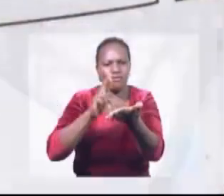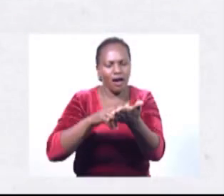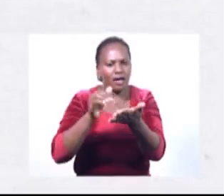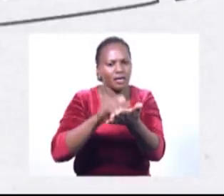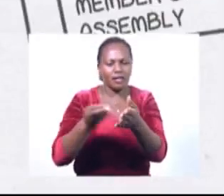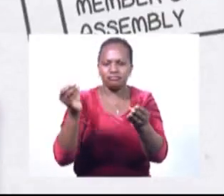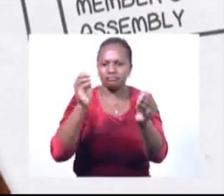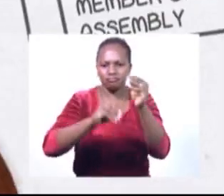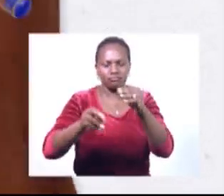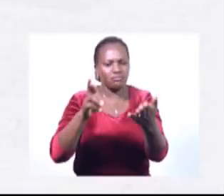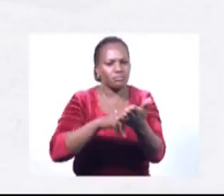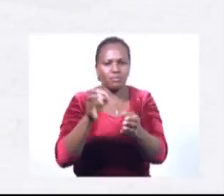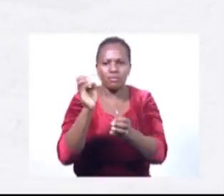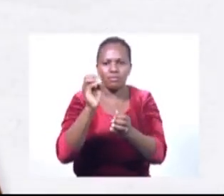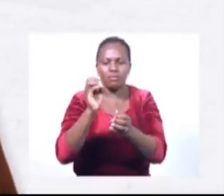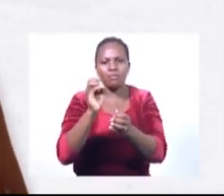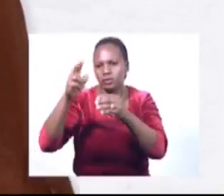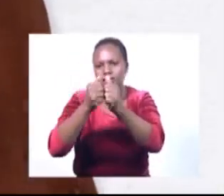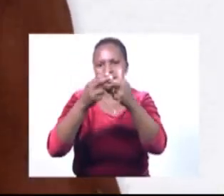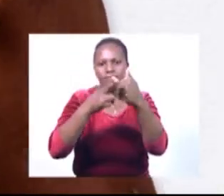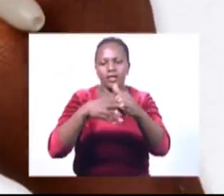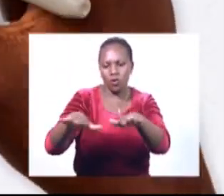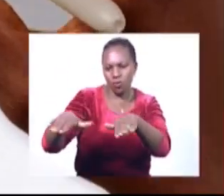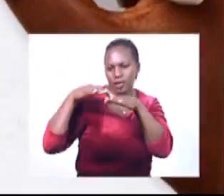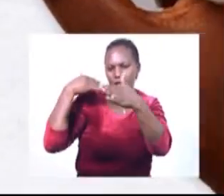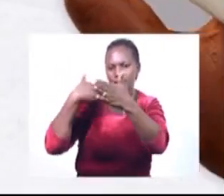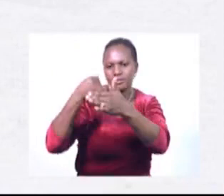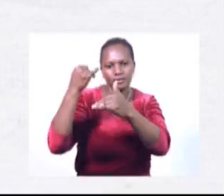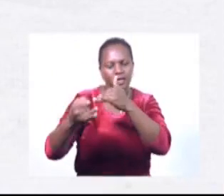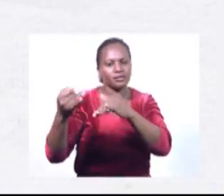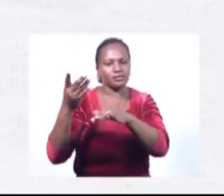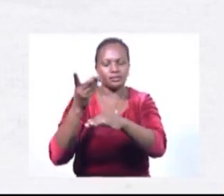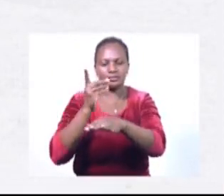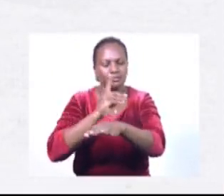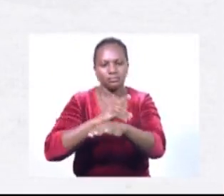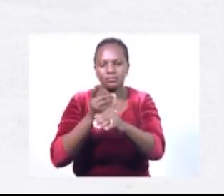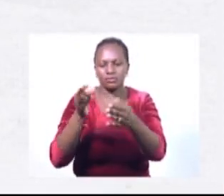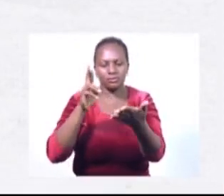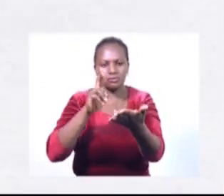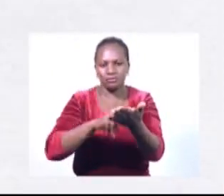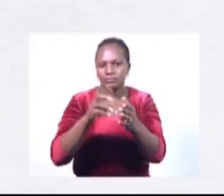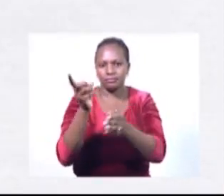your vote count. Don't wait till the last day. Register